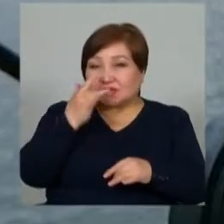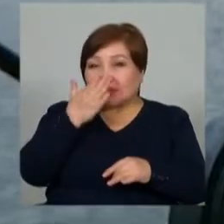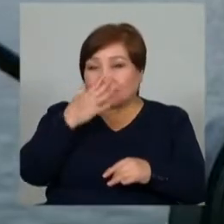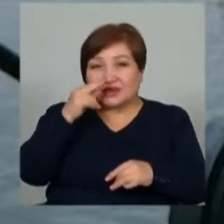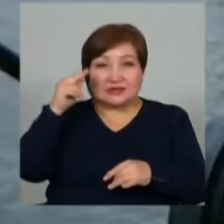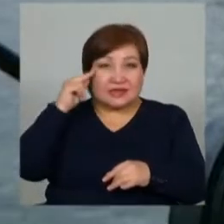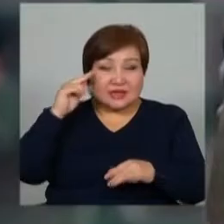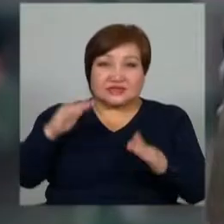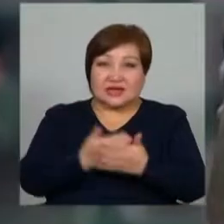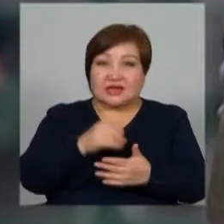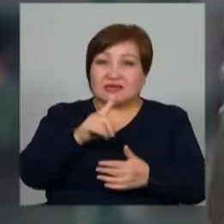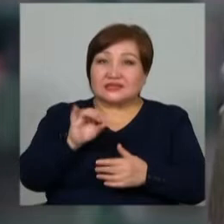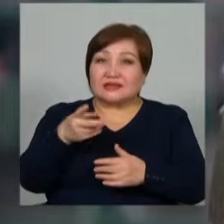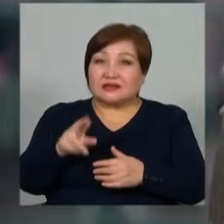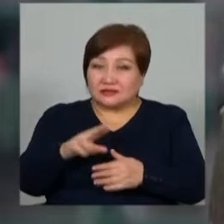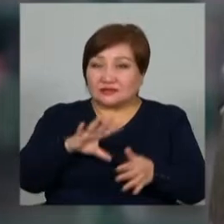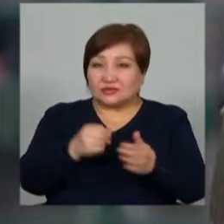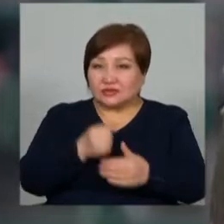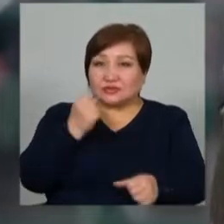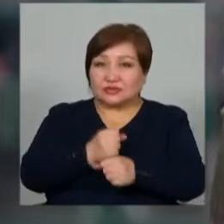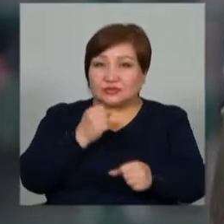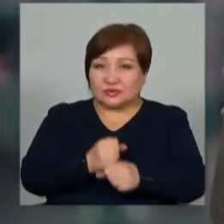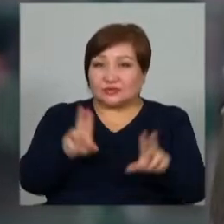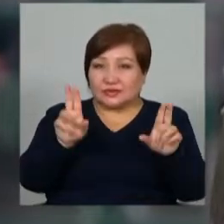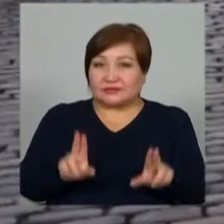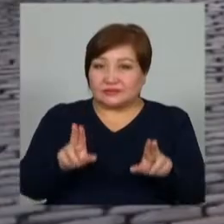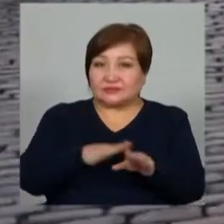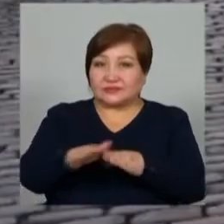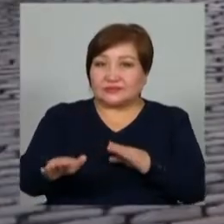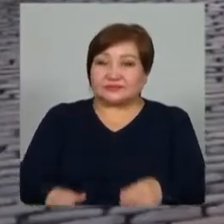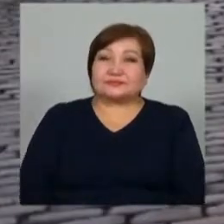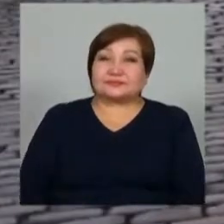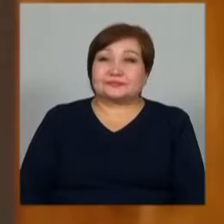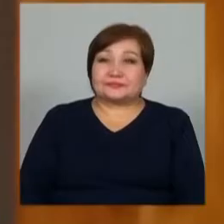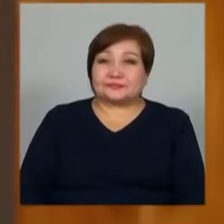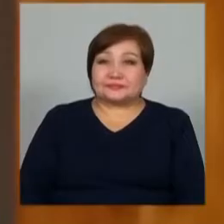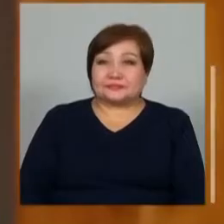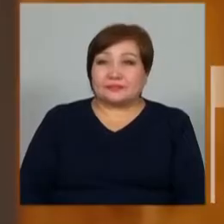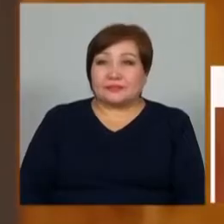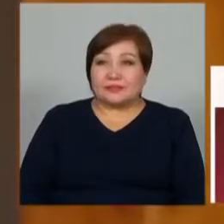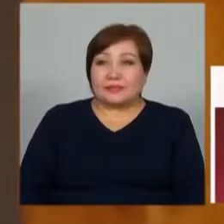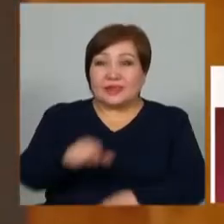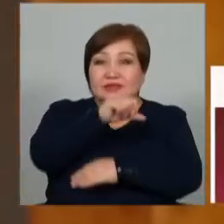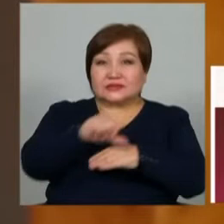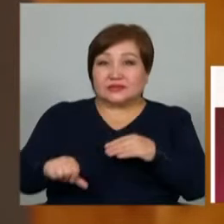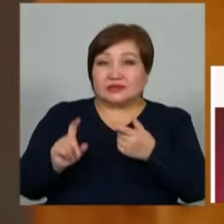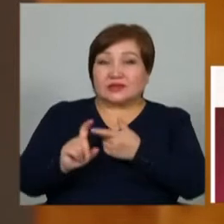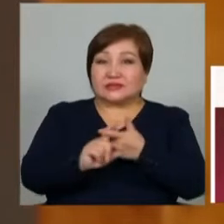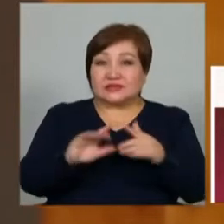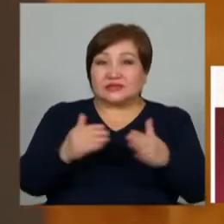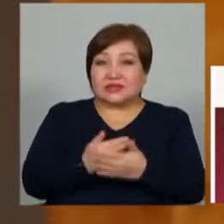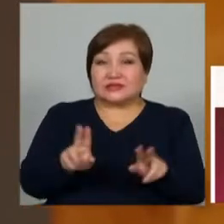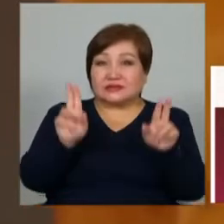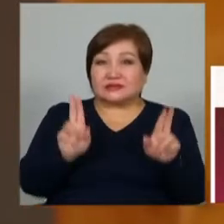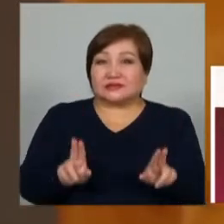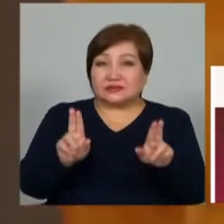және Жаңа Зеландия әлі де ережелерді қатаң ұстанған. Шегараға қатысты жаңа ережелер өз